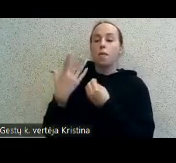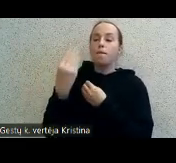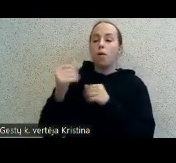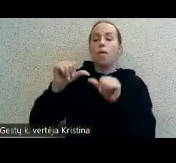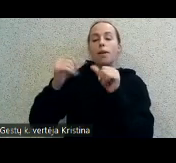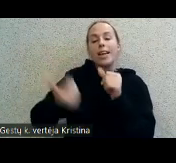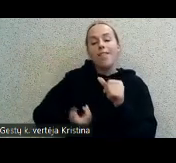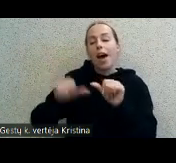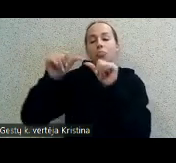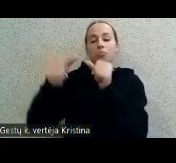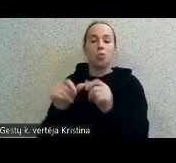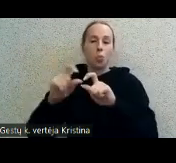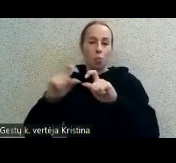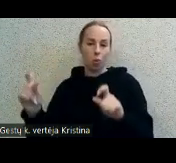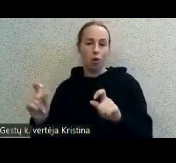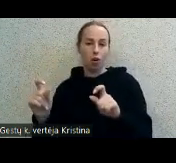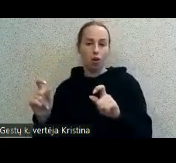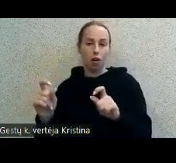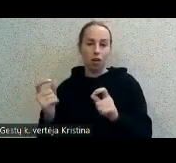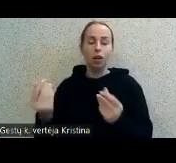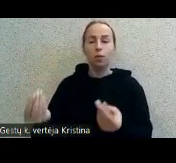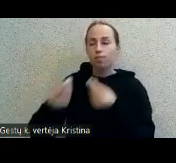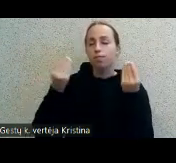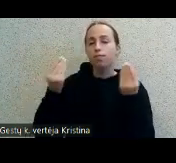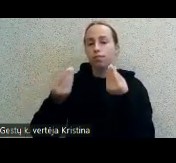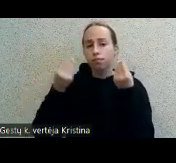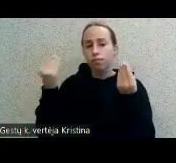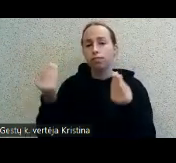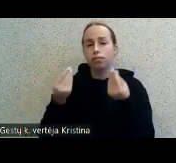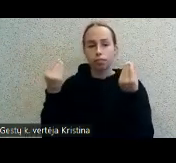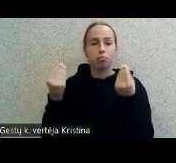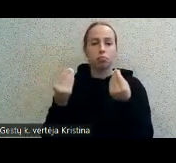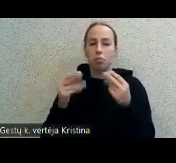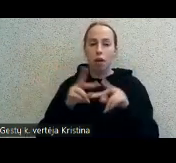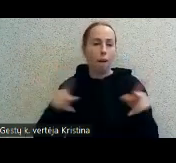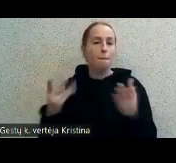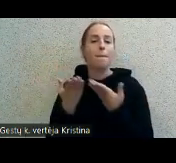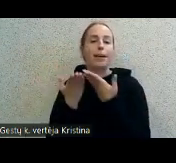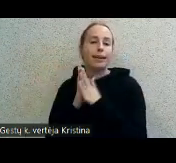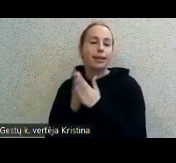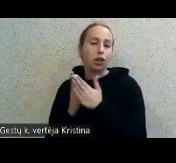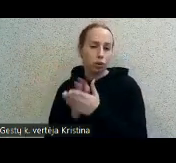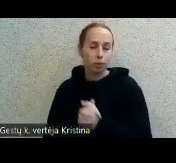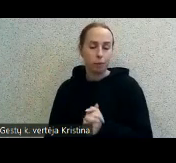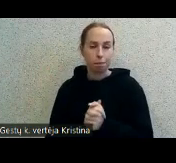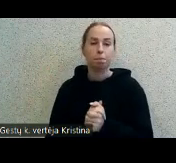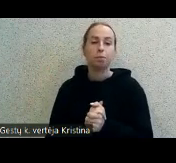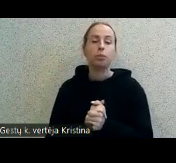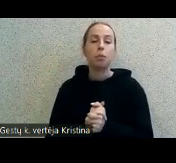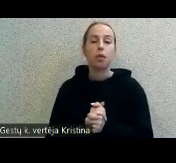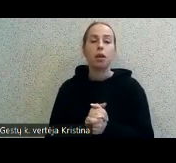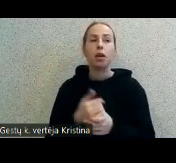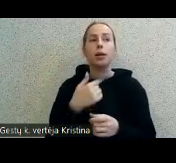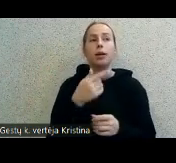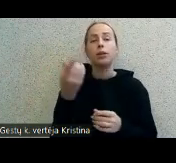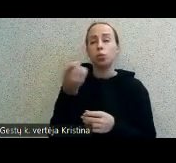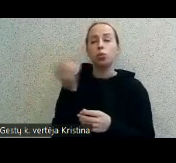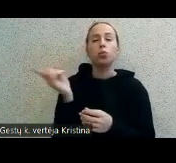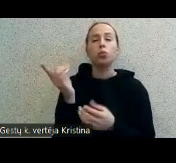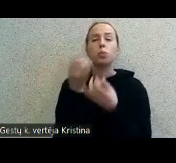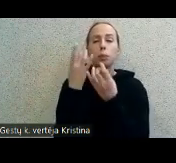Taip, ir moko tikrai neblogiau negu knygos. Ir aš taip galvojau, ką jūs